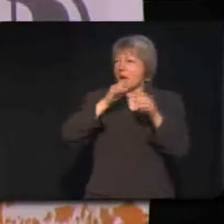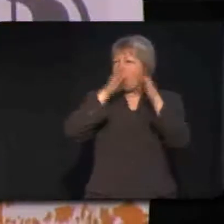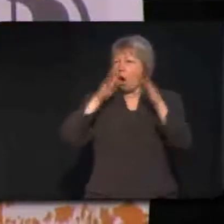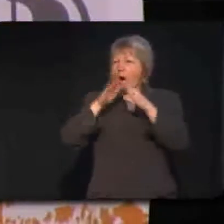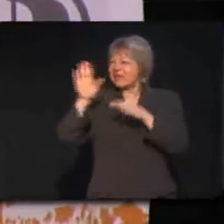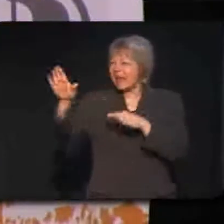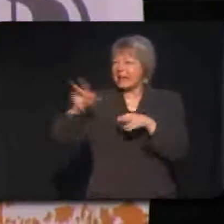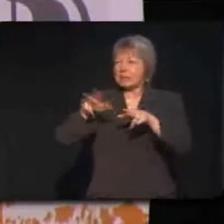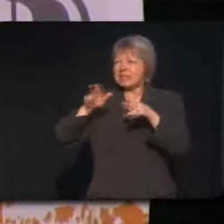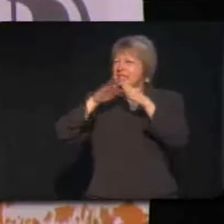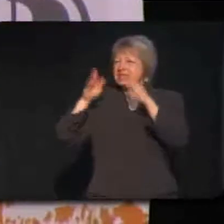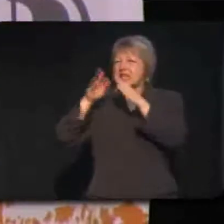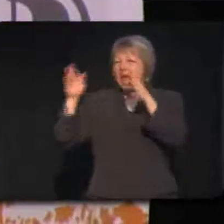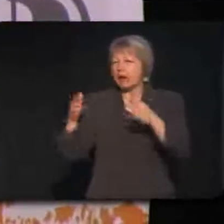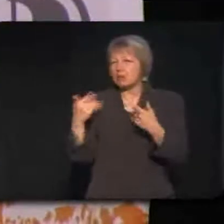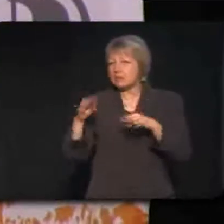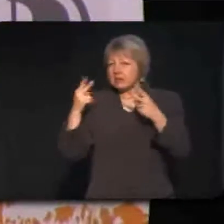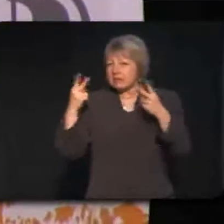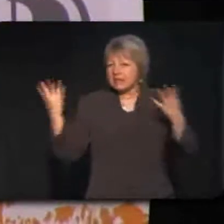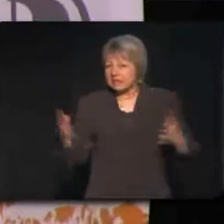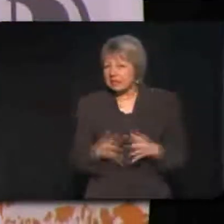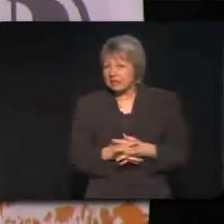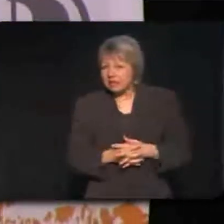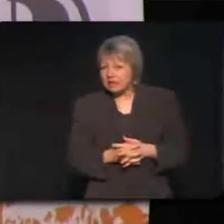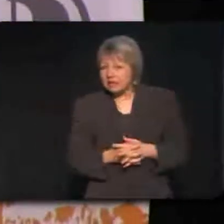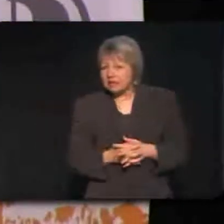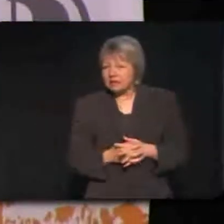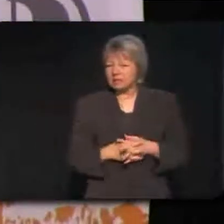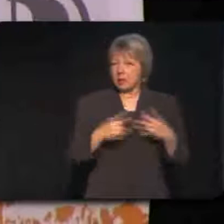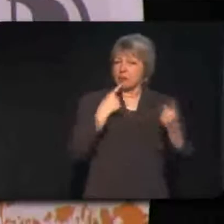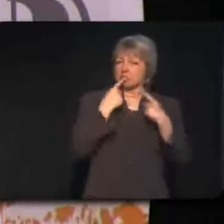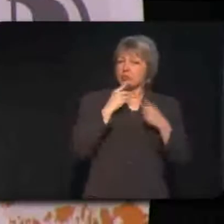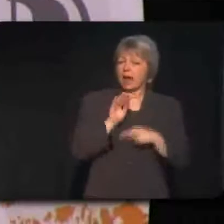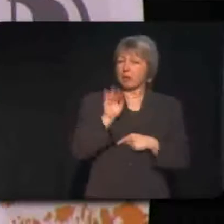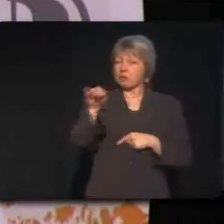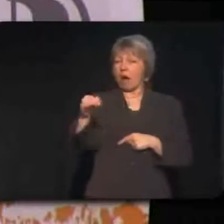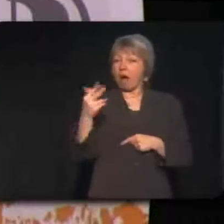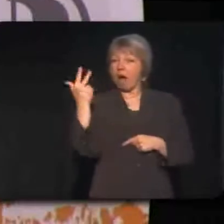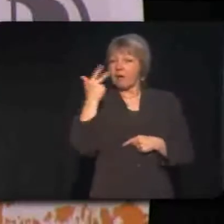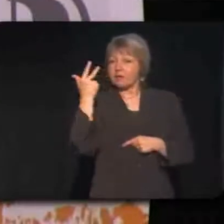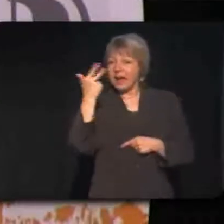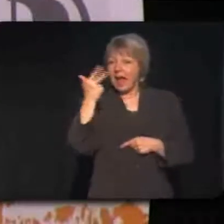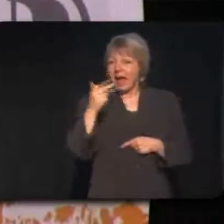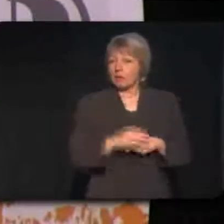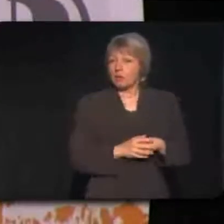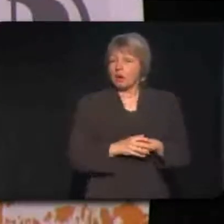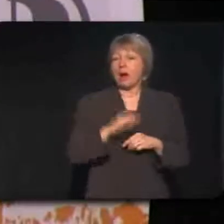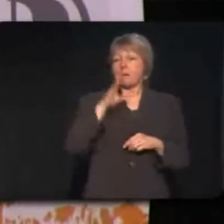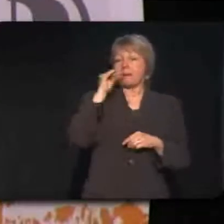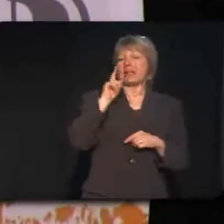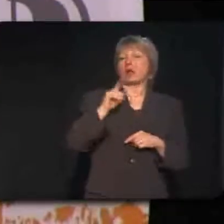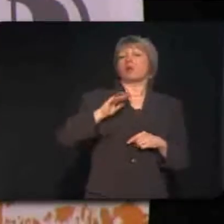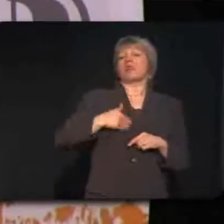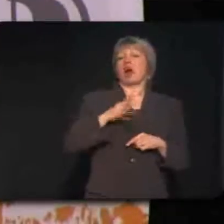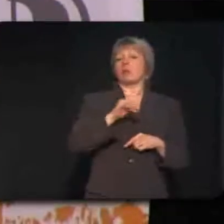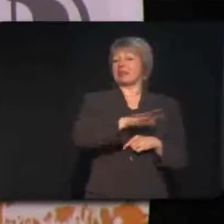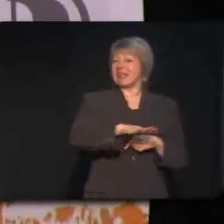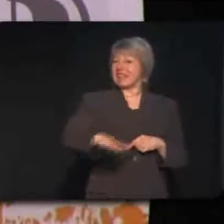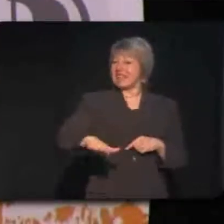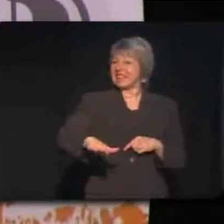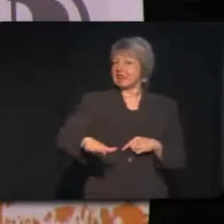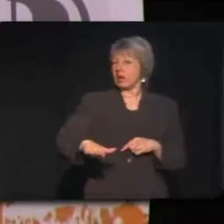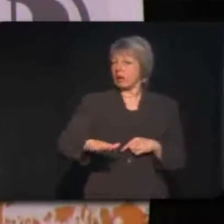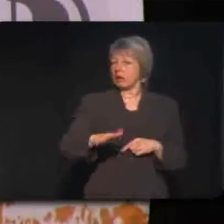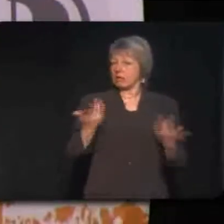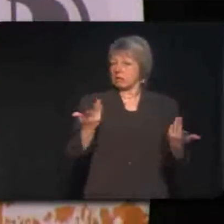keinen hohen Stellenwert besitzen Besprechungen nach 15 Uhr Männer und Frauen mit Kindern sollen wohl nicht teilnehmen dürfen